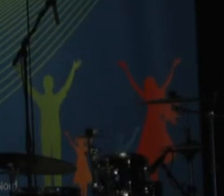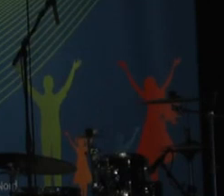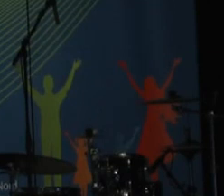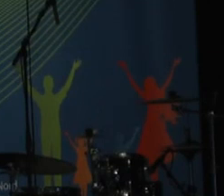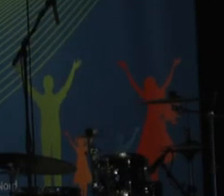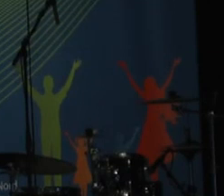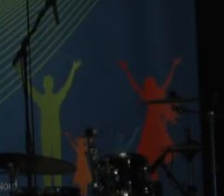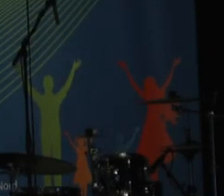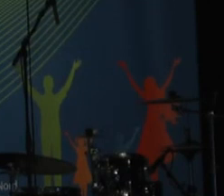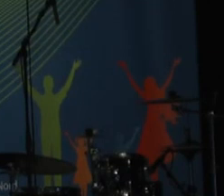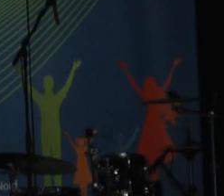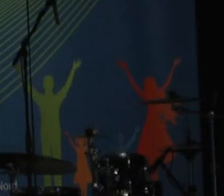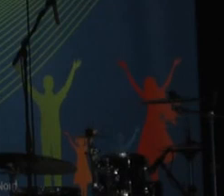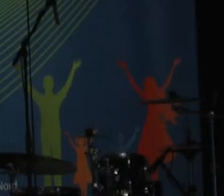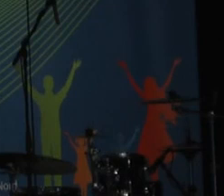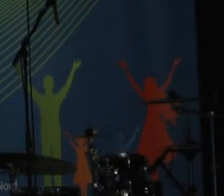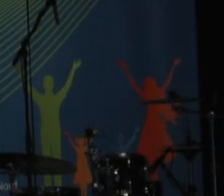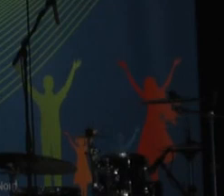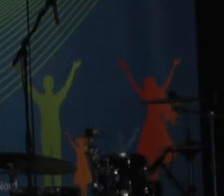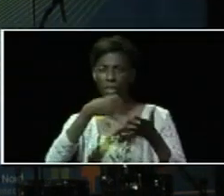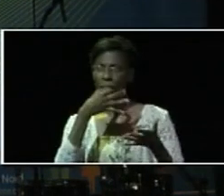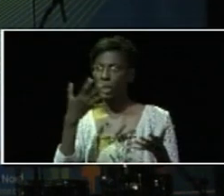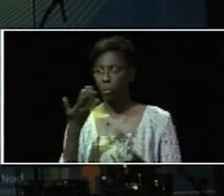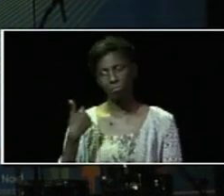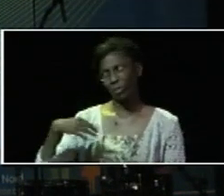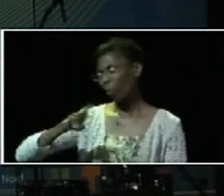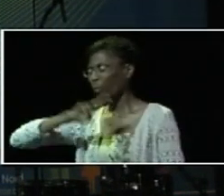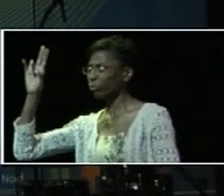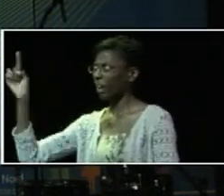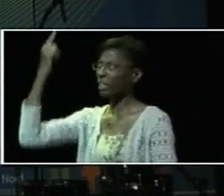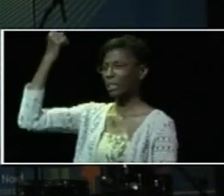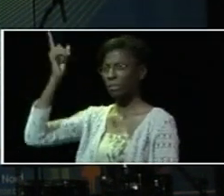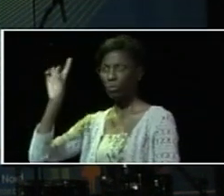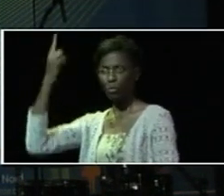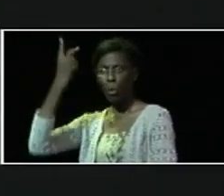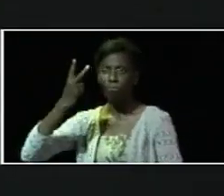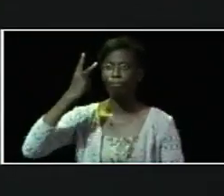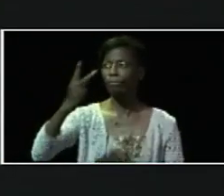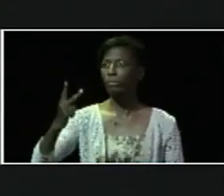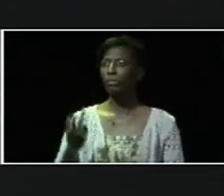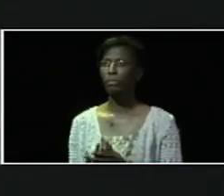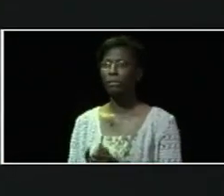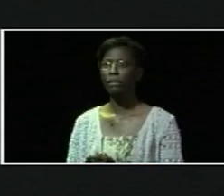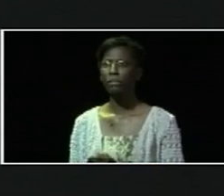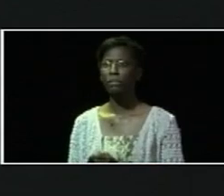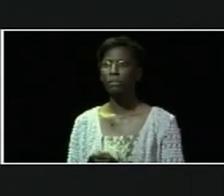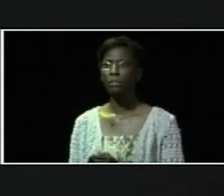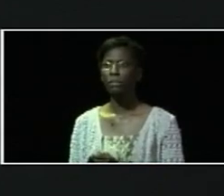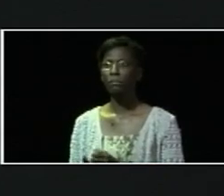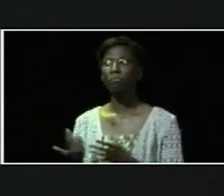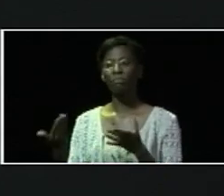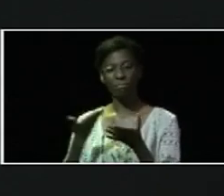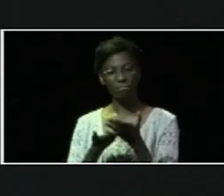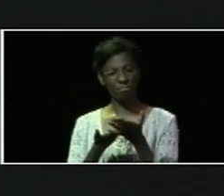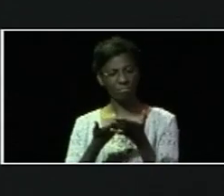Et dans verset 13, il est dit, revenez à l'Éternel, votre Dieu. Beautiful explanation of who he is. Et il y a là une explication